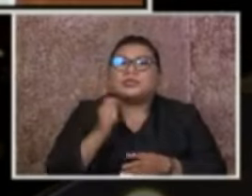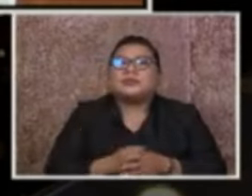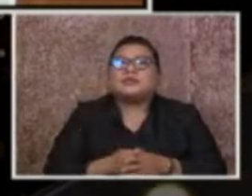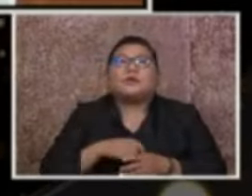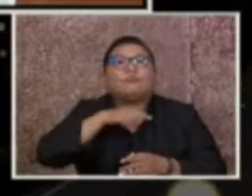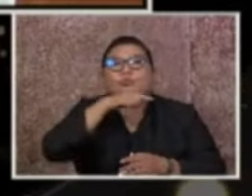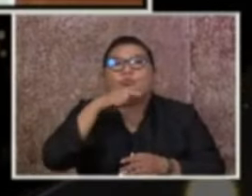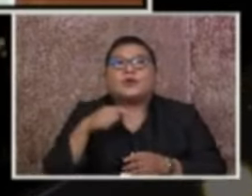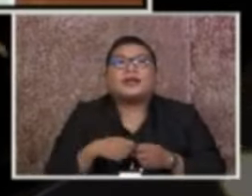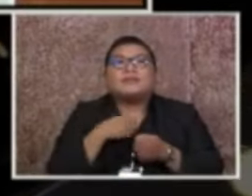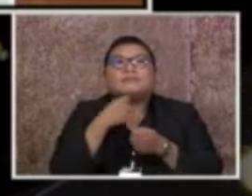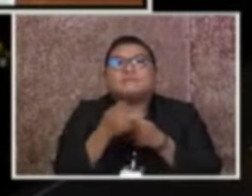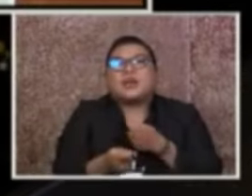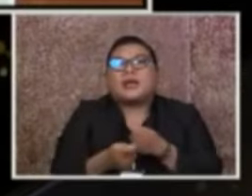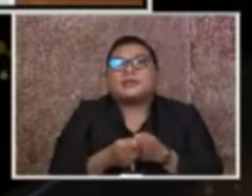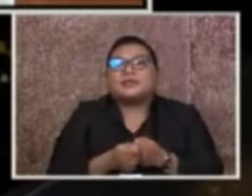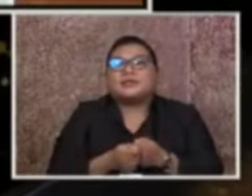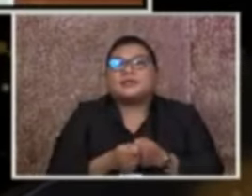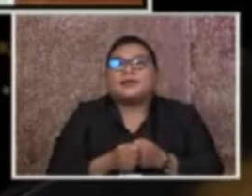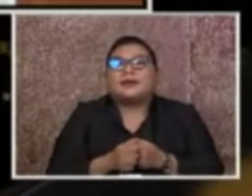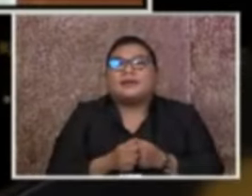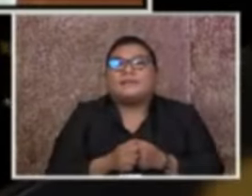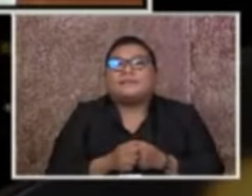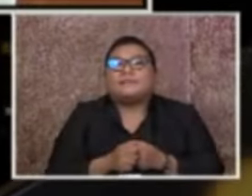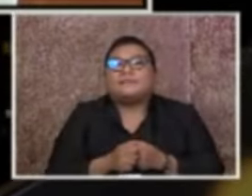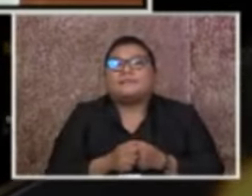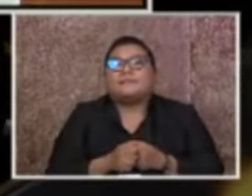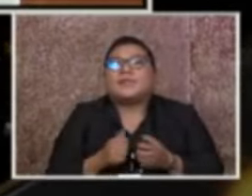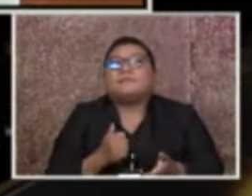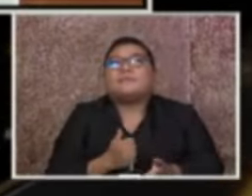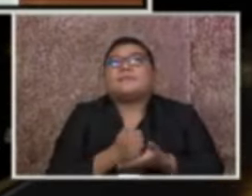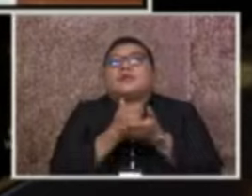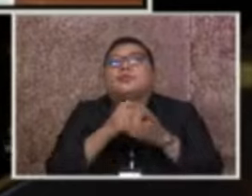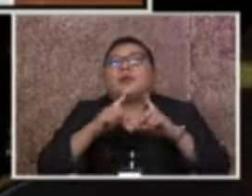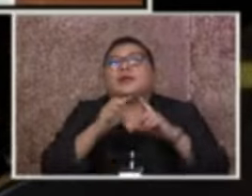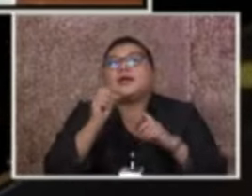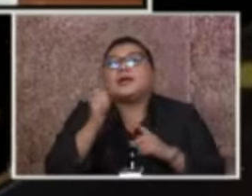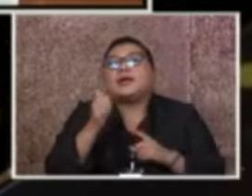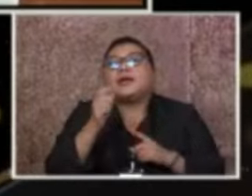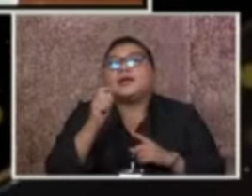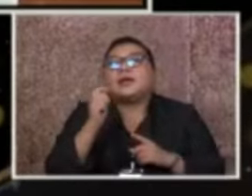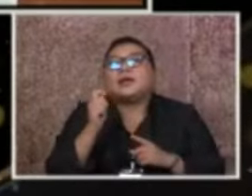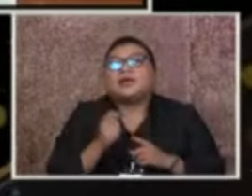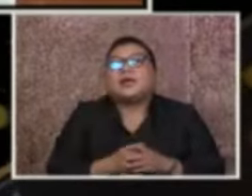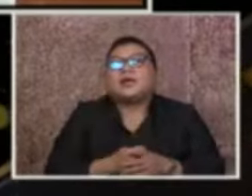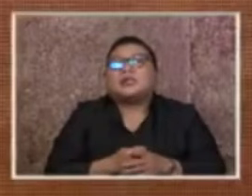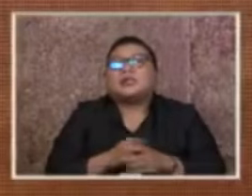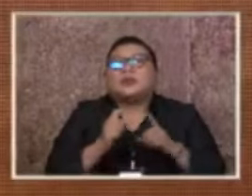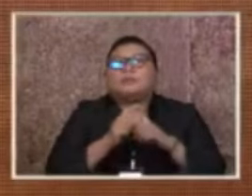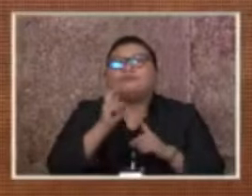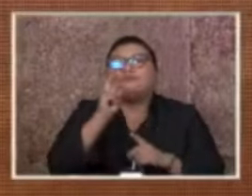masyarakat kita kalau belanja bisa kita kurangi seperti bantuan Banjar adat bantuan desa adat pun-pun pialan